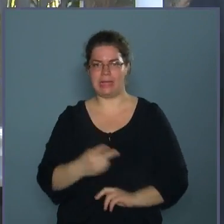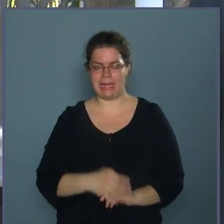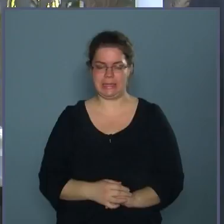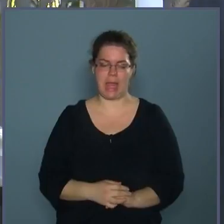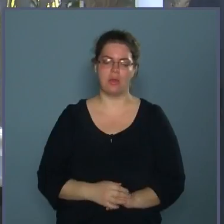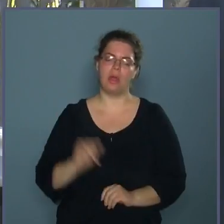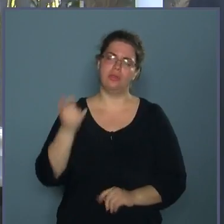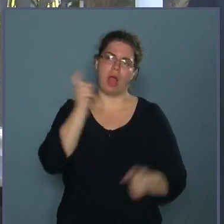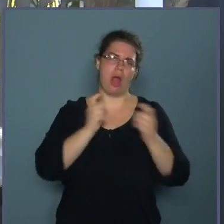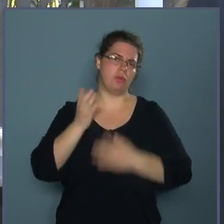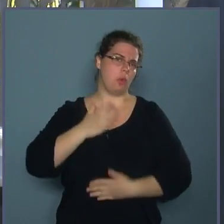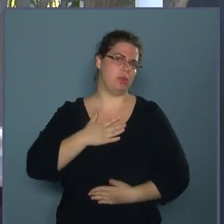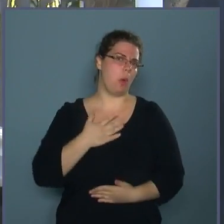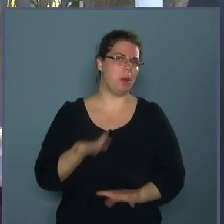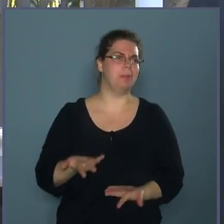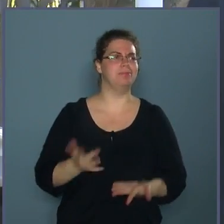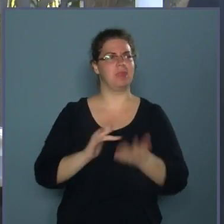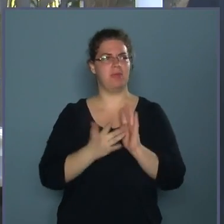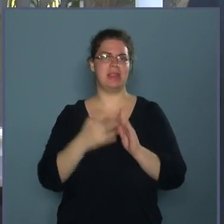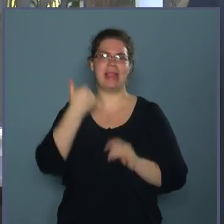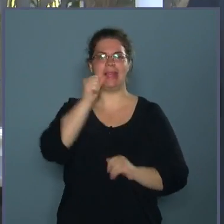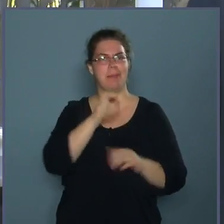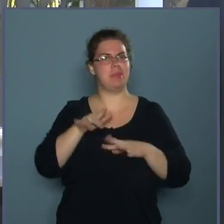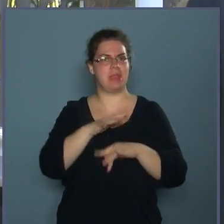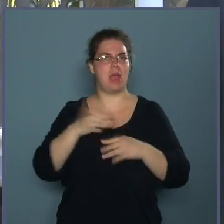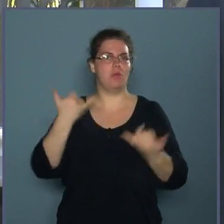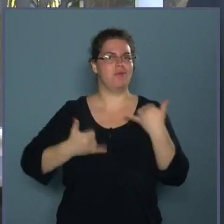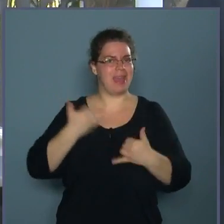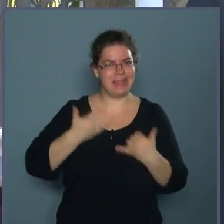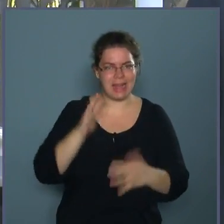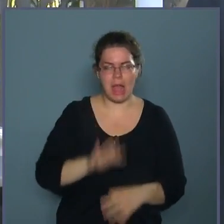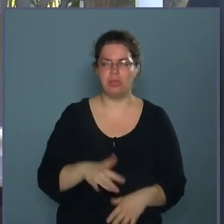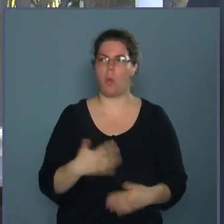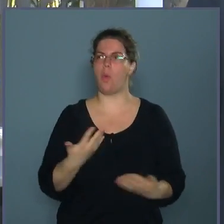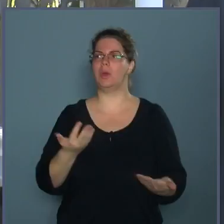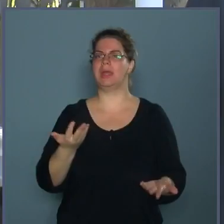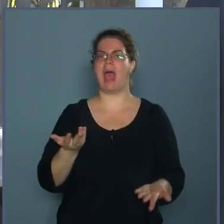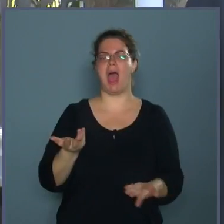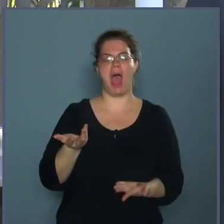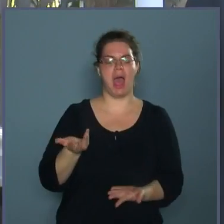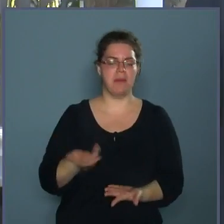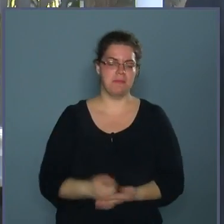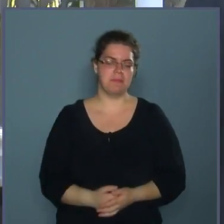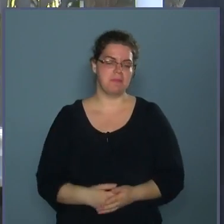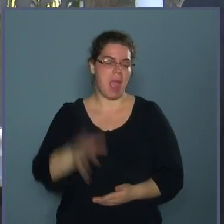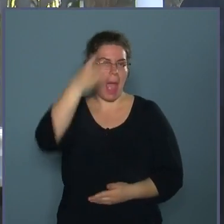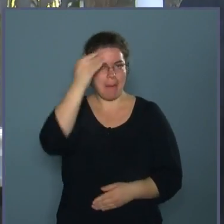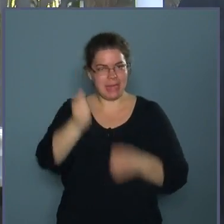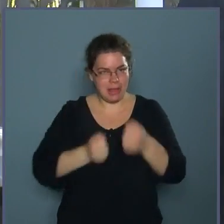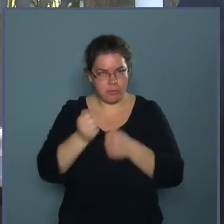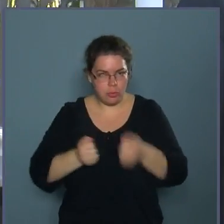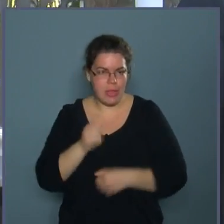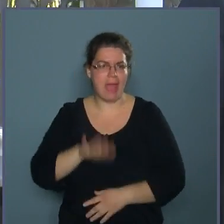tekinthető, és azt gondolom kifejezetten népszerű vetélkedőkre, illetve